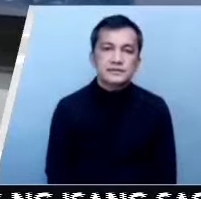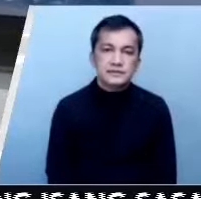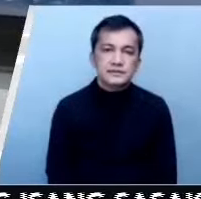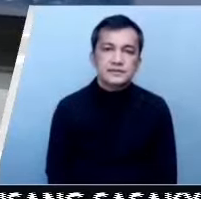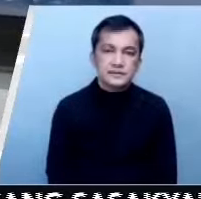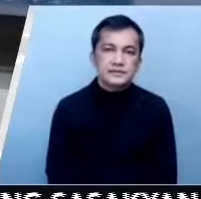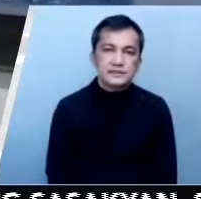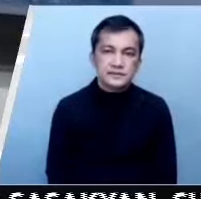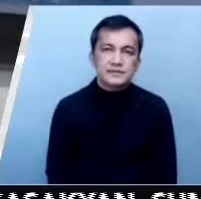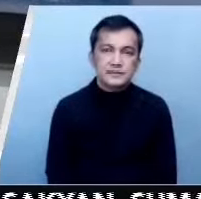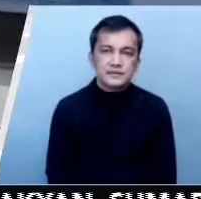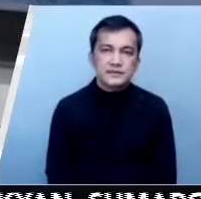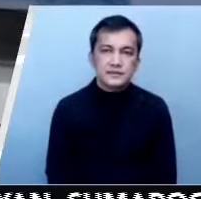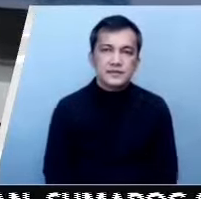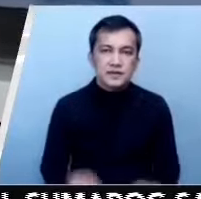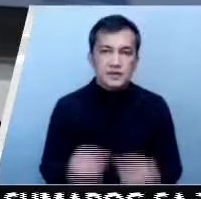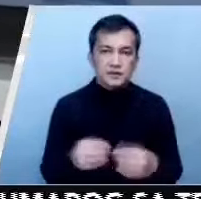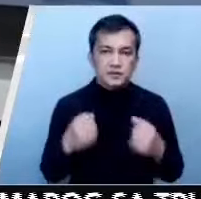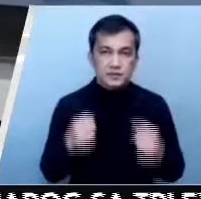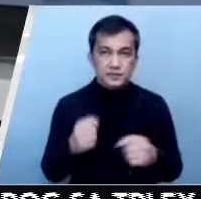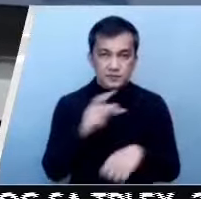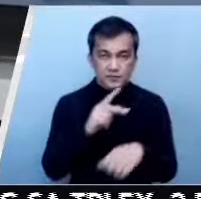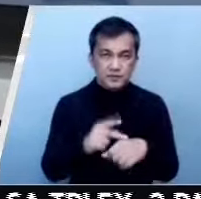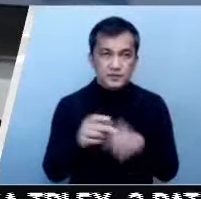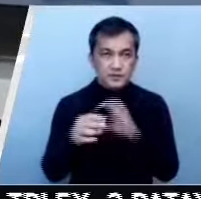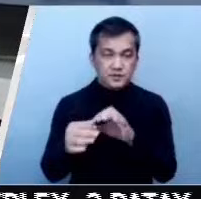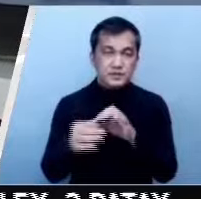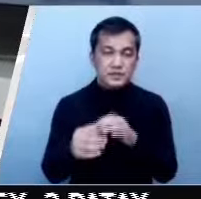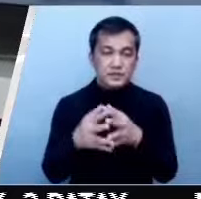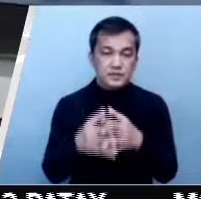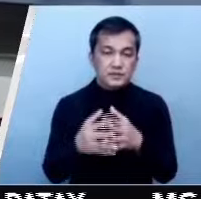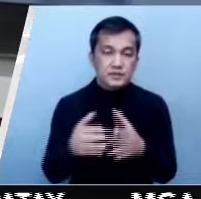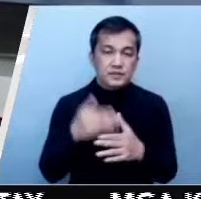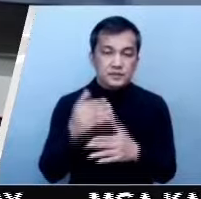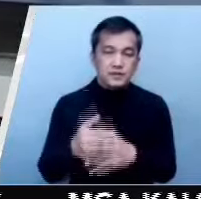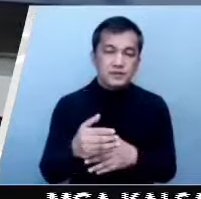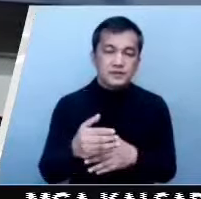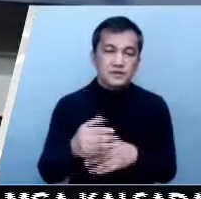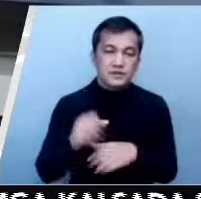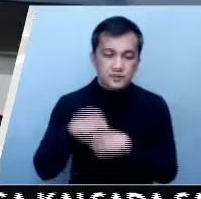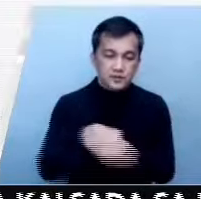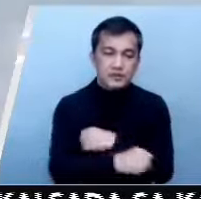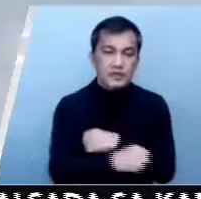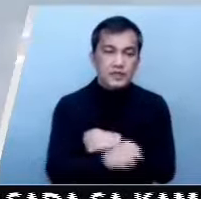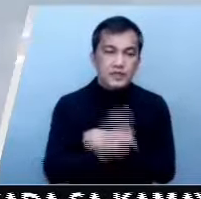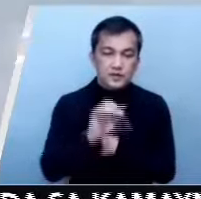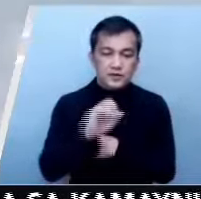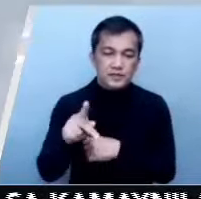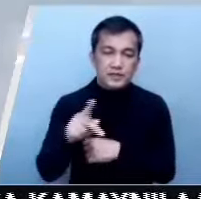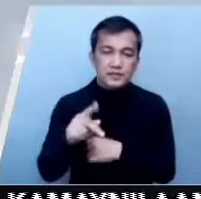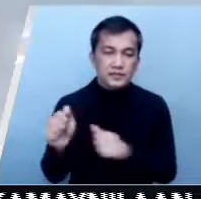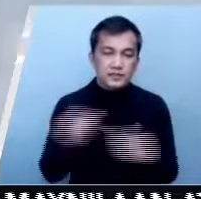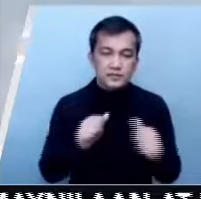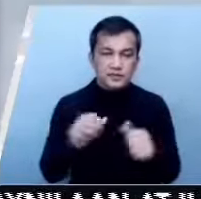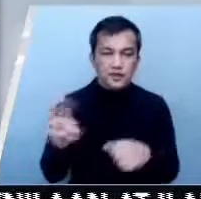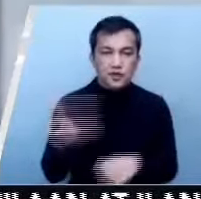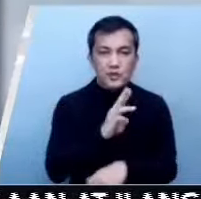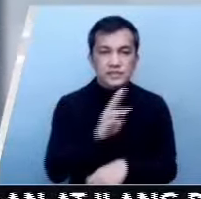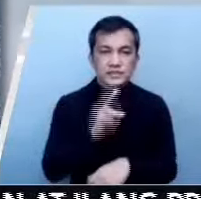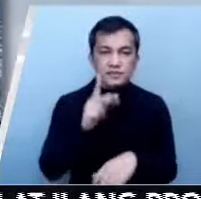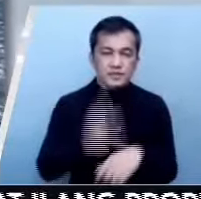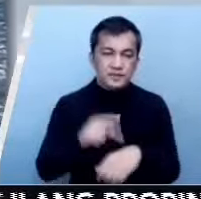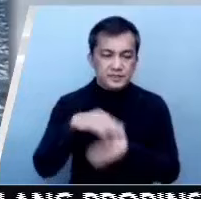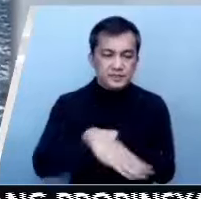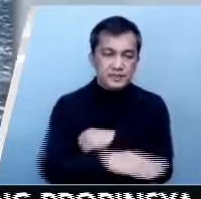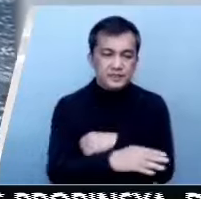Mas pinalakas ng Pilipinas ang ugnayan sa Amerika kasunod ng maritime cooperative activity sa West Philippine Sea. Lumahok dito ang